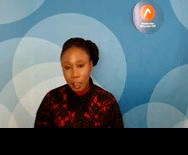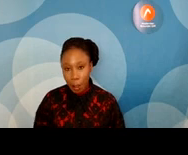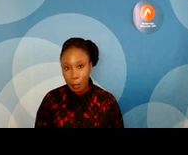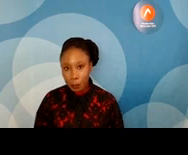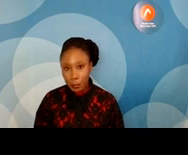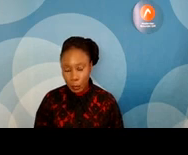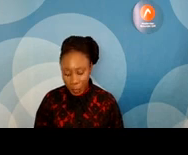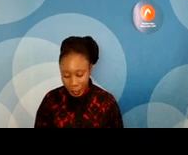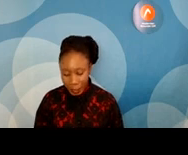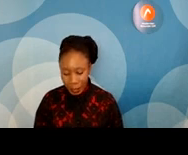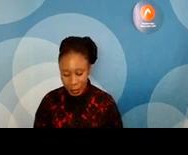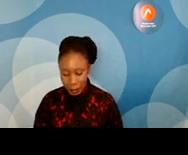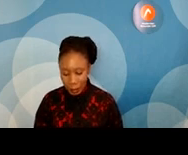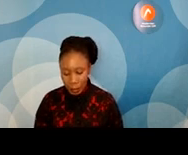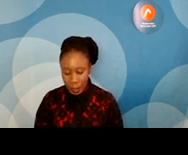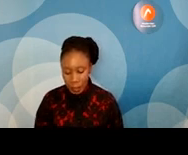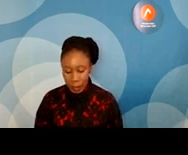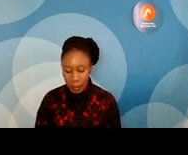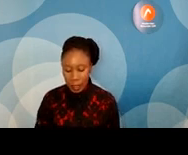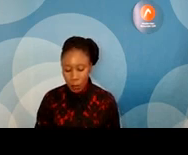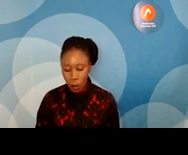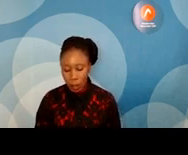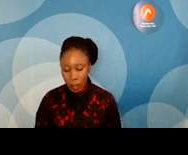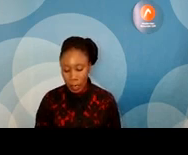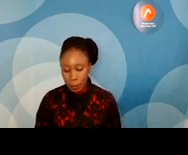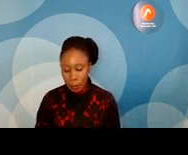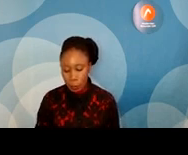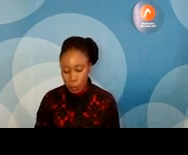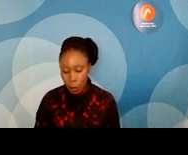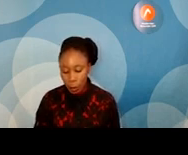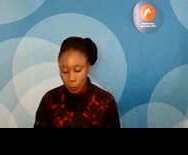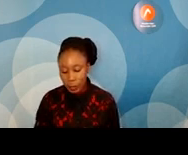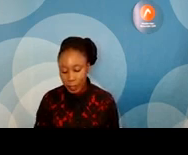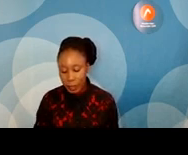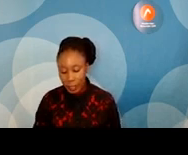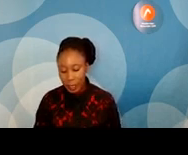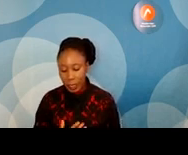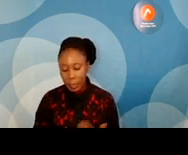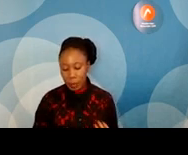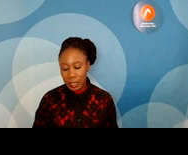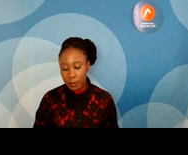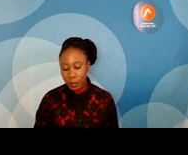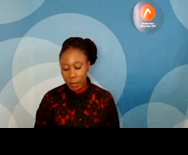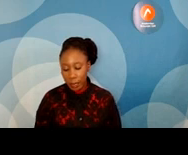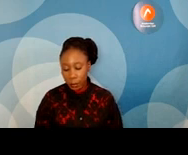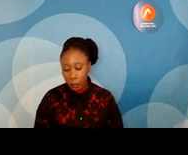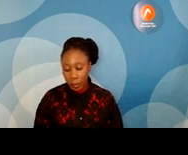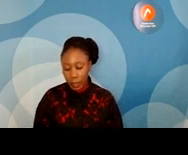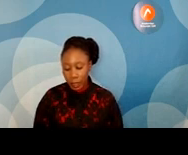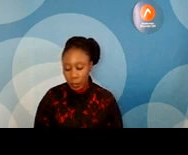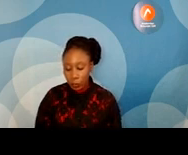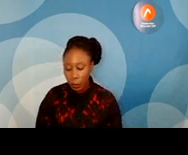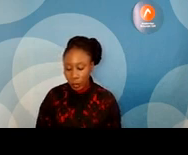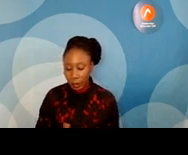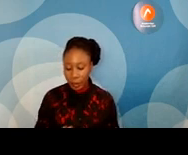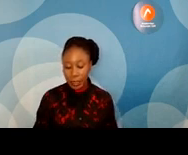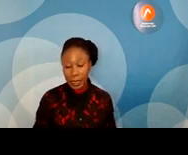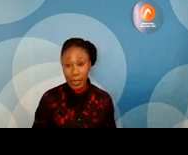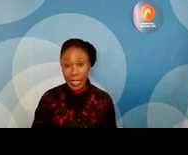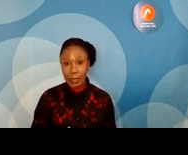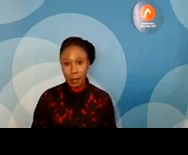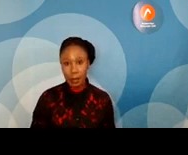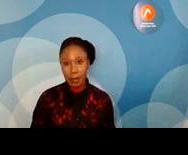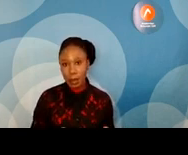god arbetsmiljö generellt sett, det ska vara en arbetsmiljö där hela arbetslivet är grundläggande för att